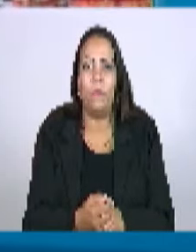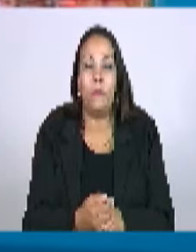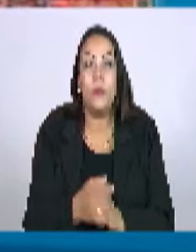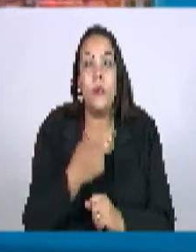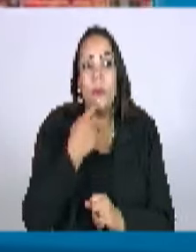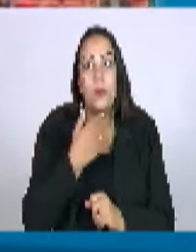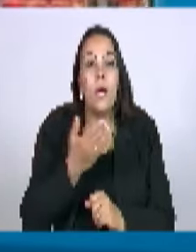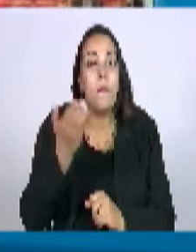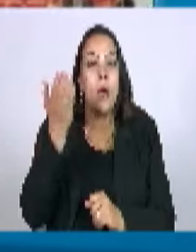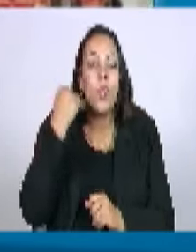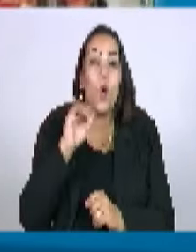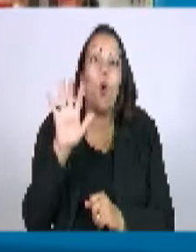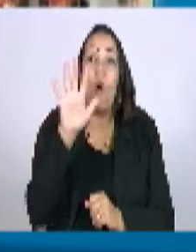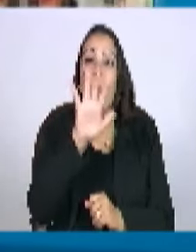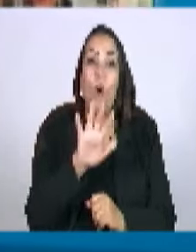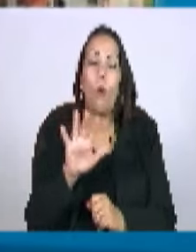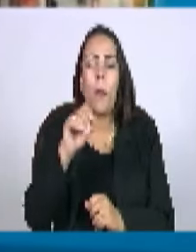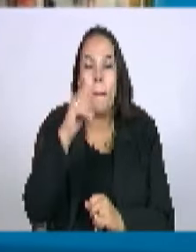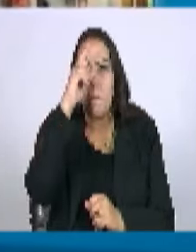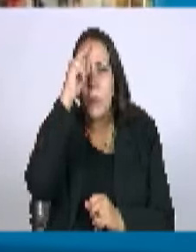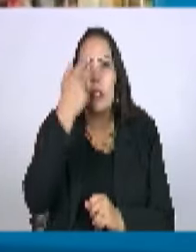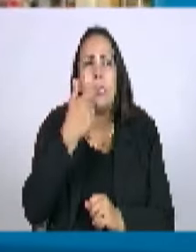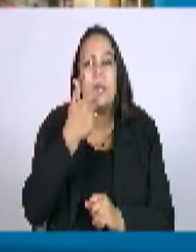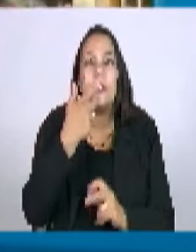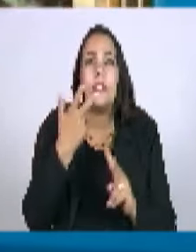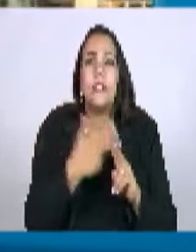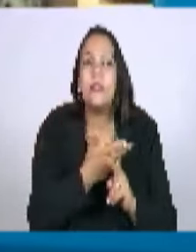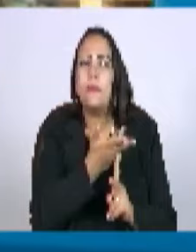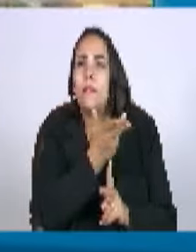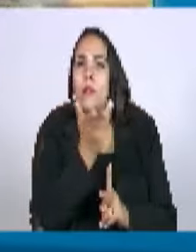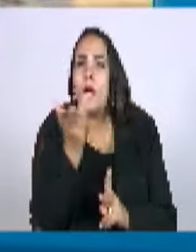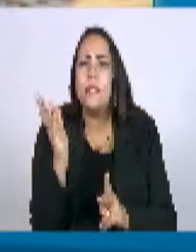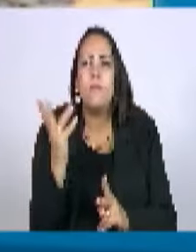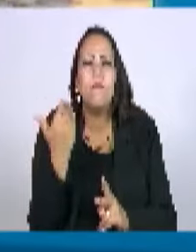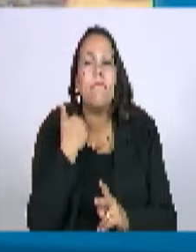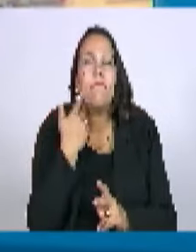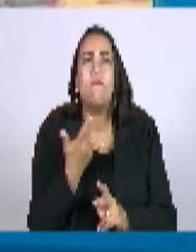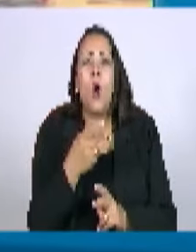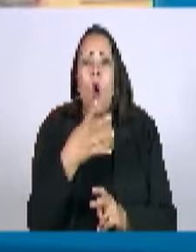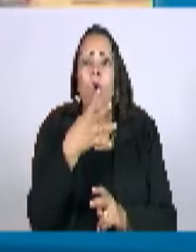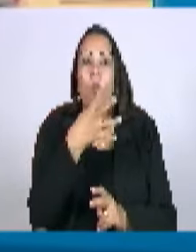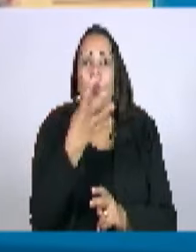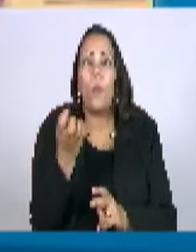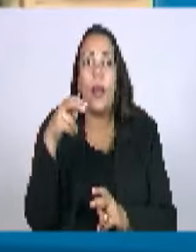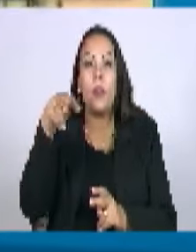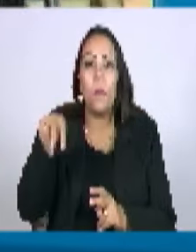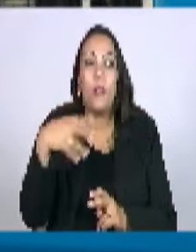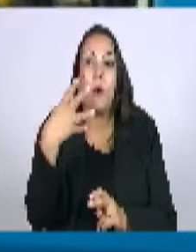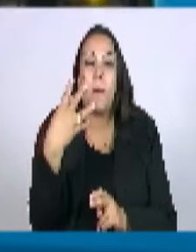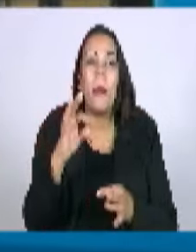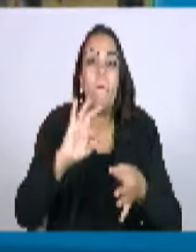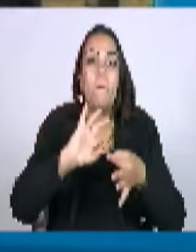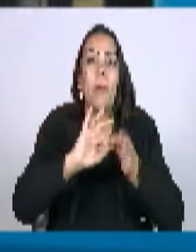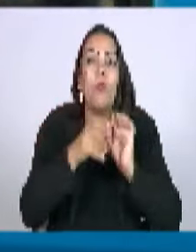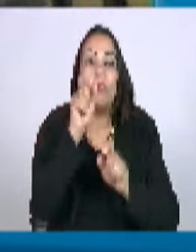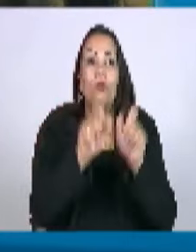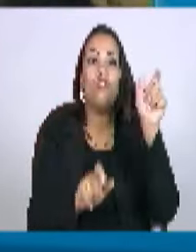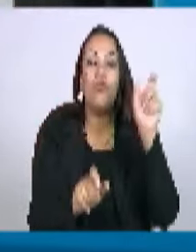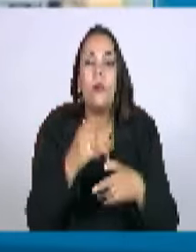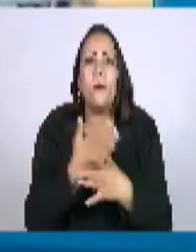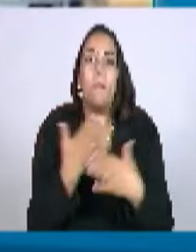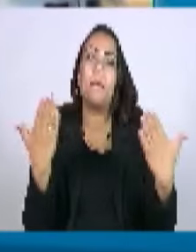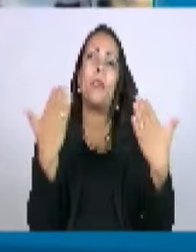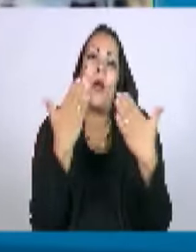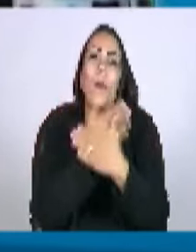كان زمان اوروبا اللي يبلغ عدد سكانها حوالي 448 مليون نسمه بتعوض الكلام